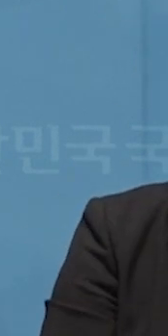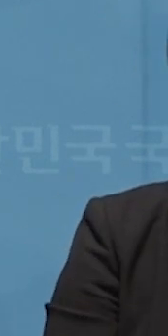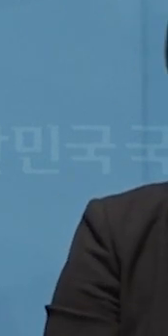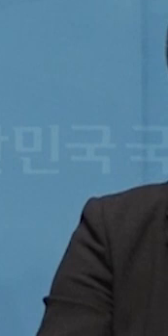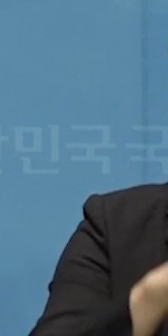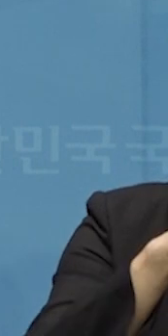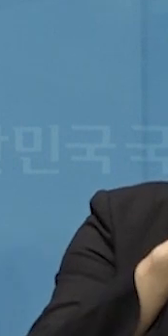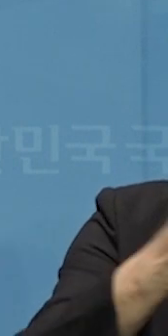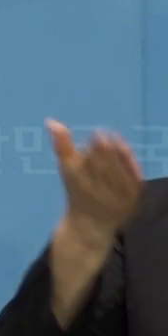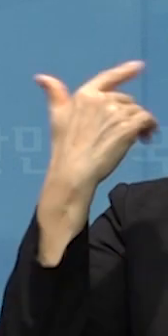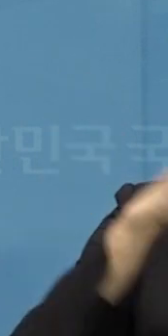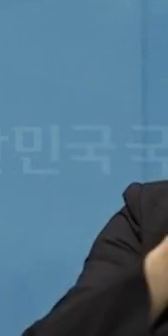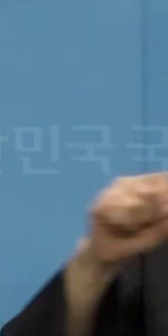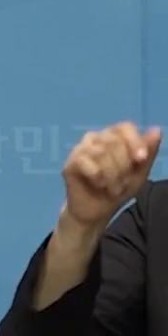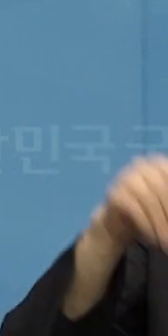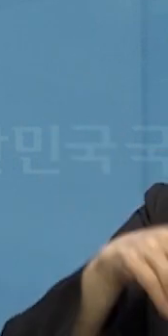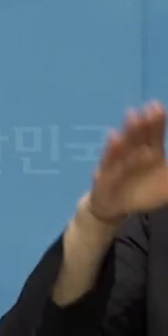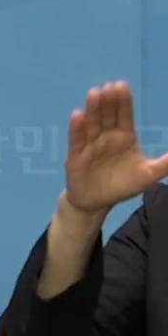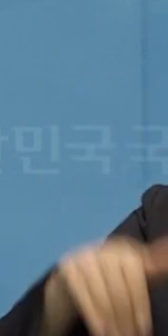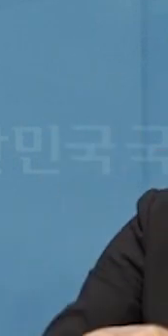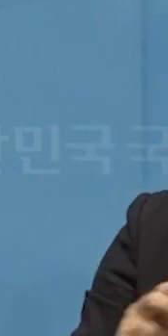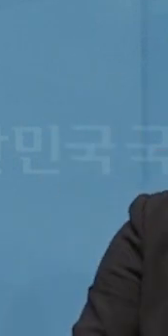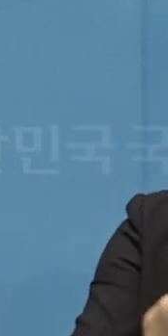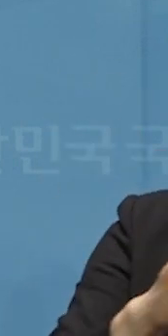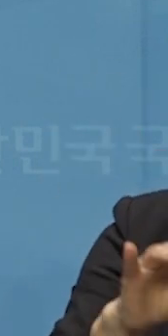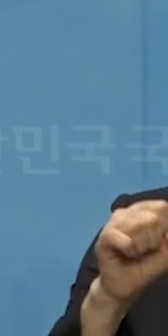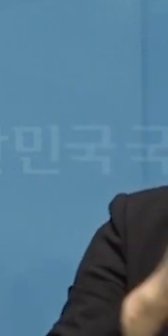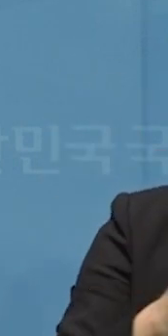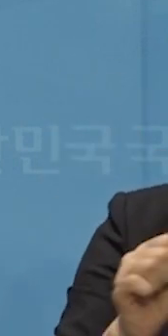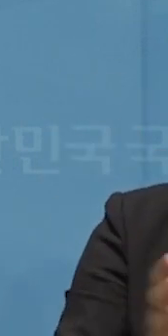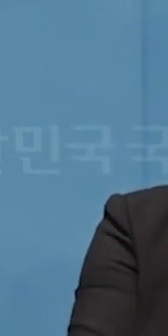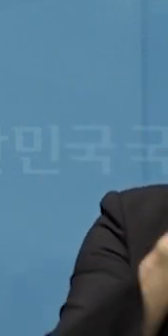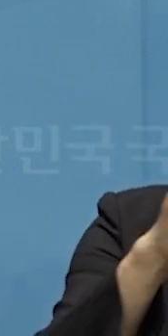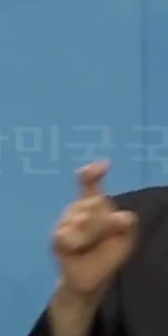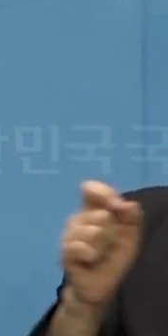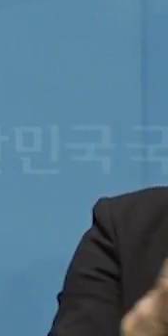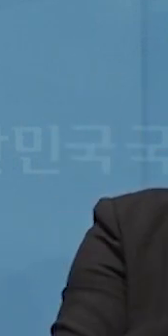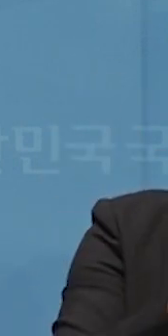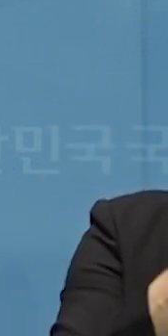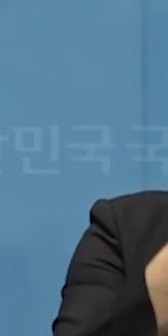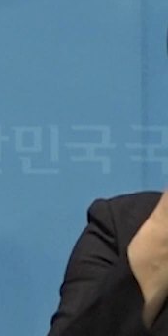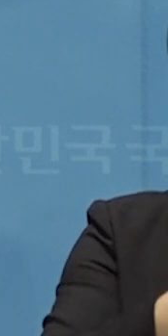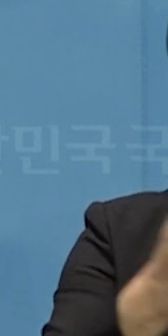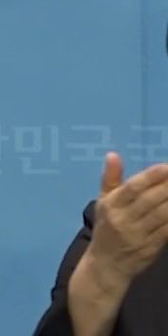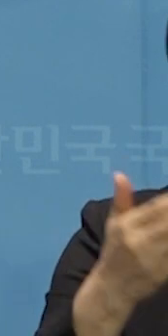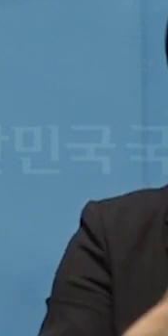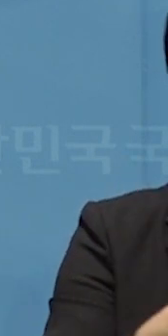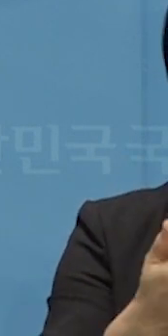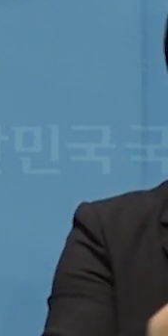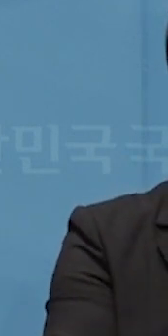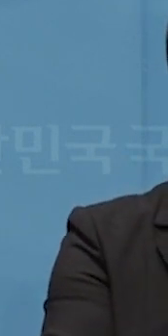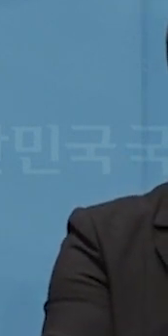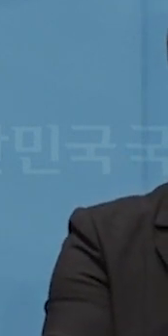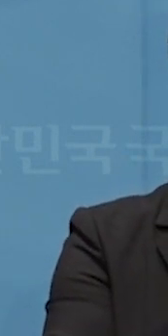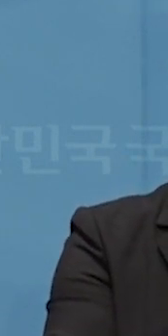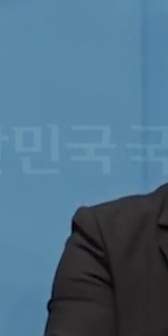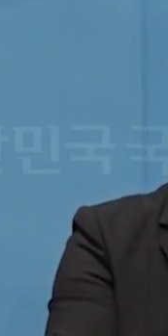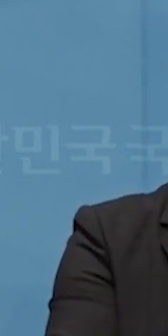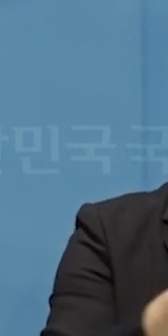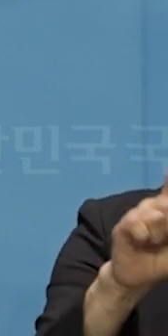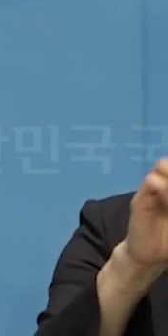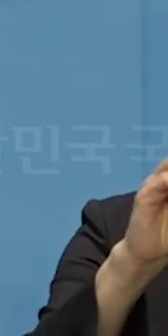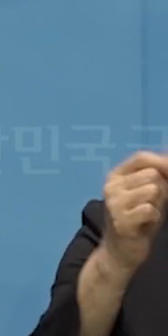지방 지난 지방 선거 때 기적적으로 국민의 임 화성 시장 후보로 만들어 주시 만들어 주시고 지지해 주신